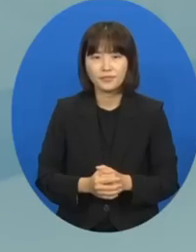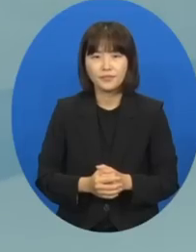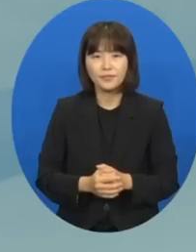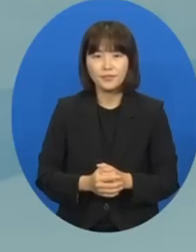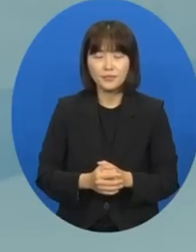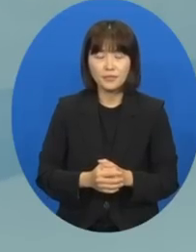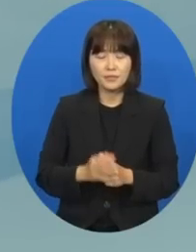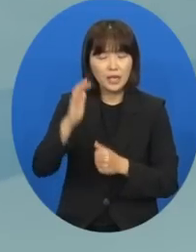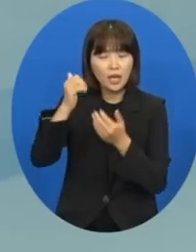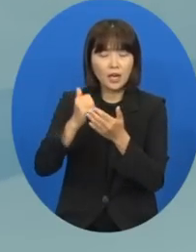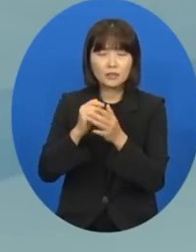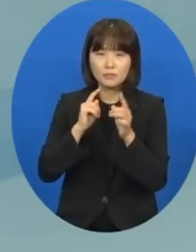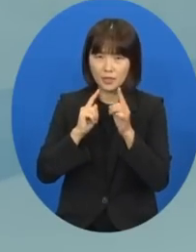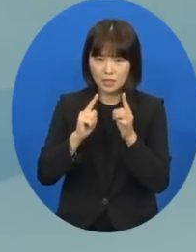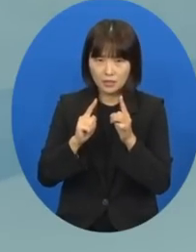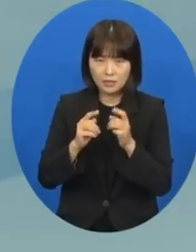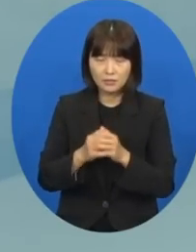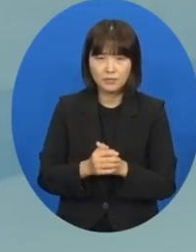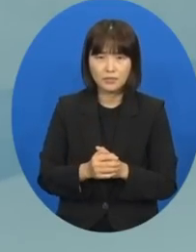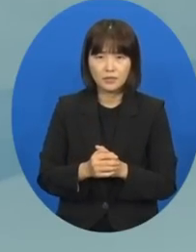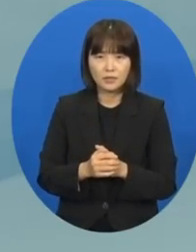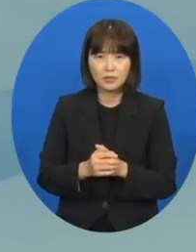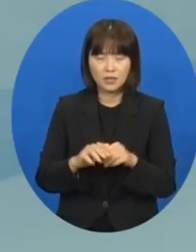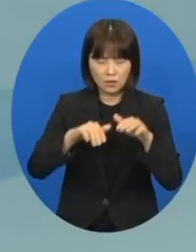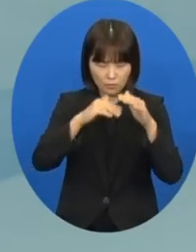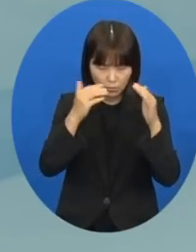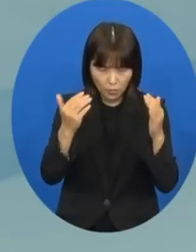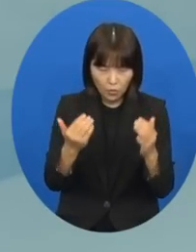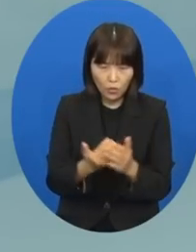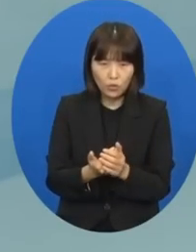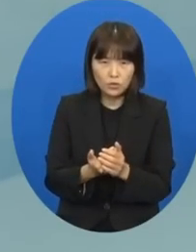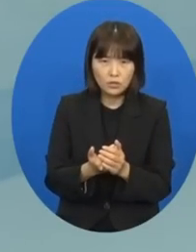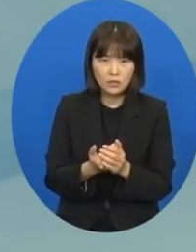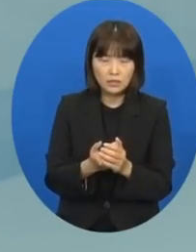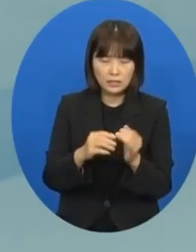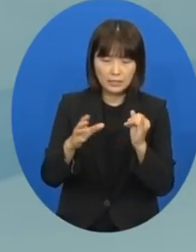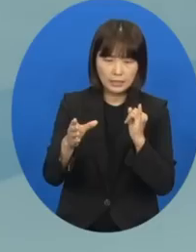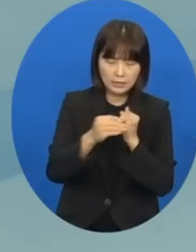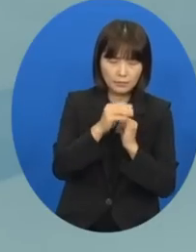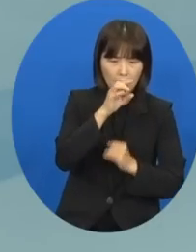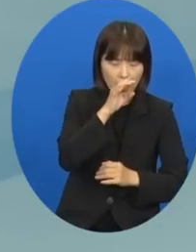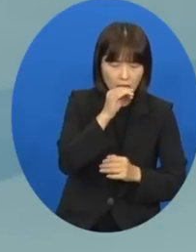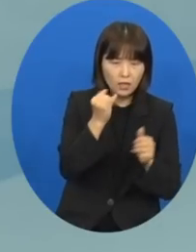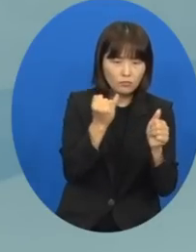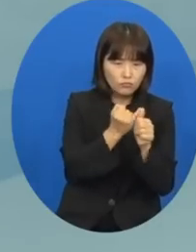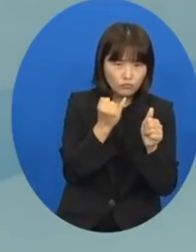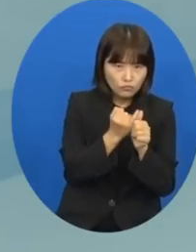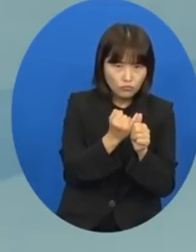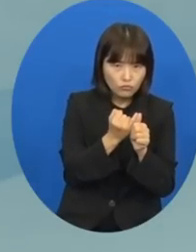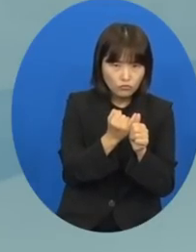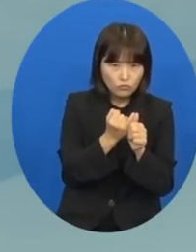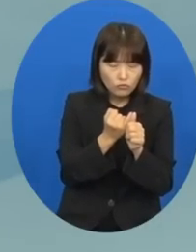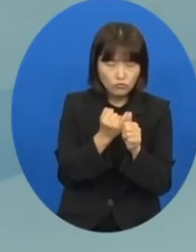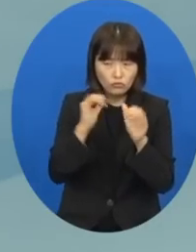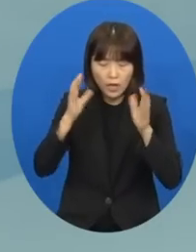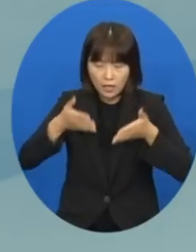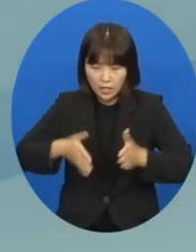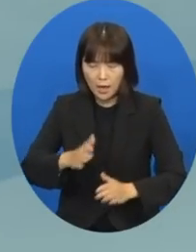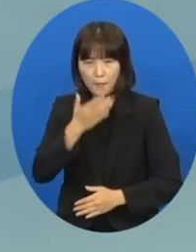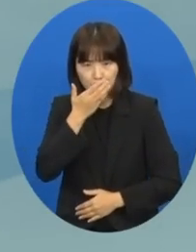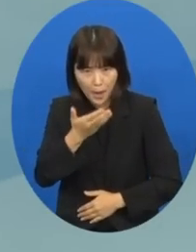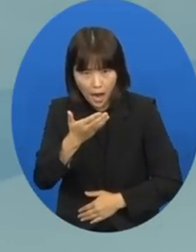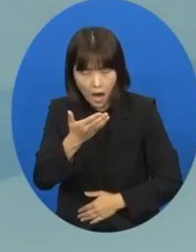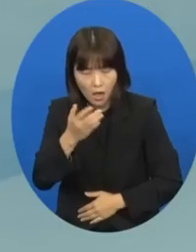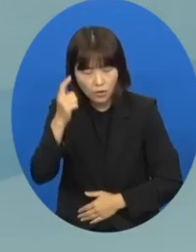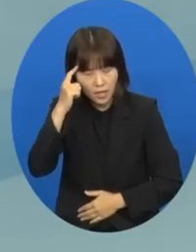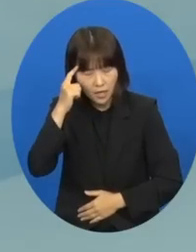이 말씀이 무조건 모든 불임 부부들이 자녀를 얻을 것이다 라고만 적용을 해서는